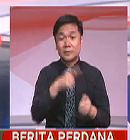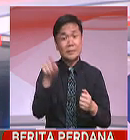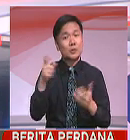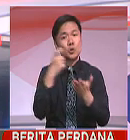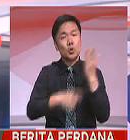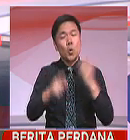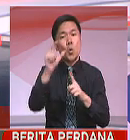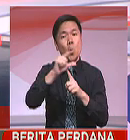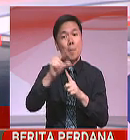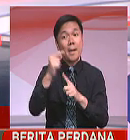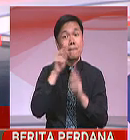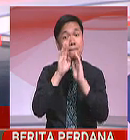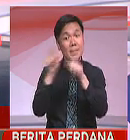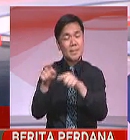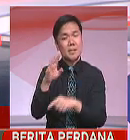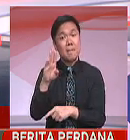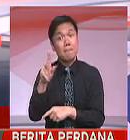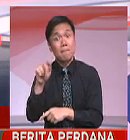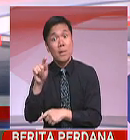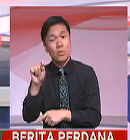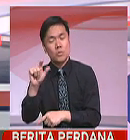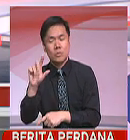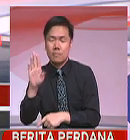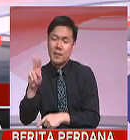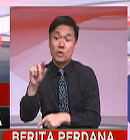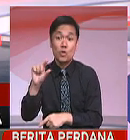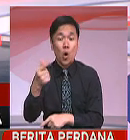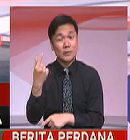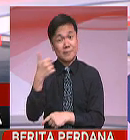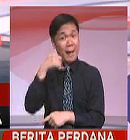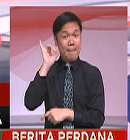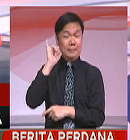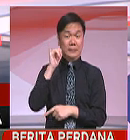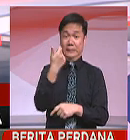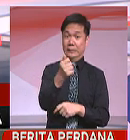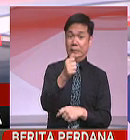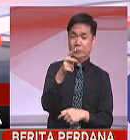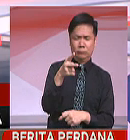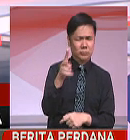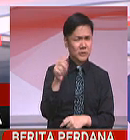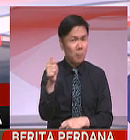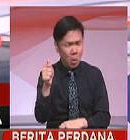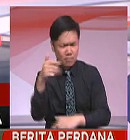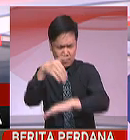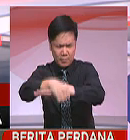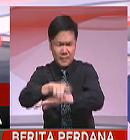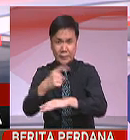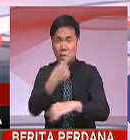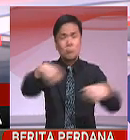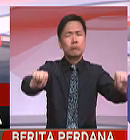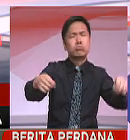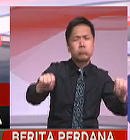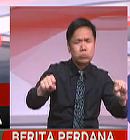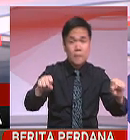Plaza Tol Gombak arah Bentong semalam. Dalam kejadian kira-kira 10-10 minit pagi itu, dua suspek yang menaiki sebuah